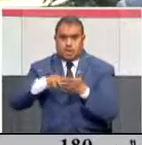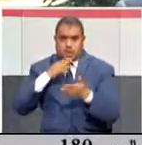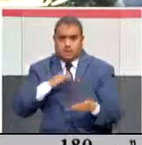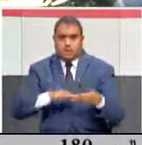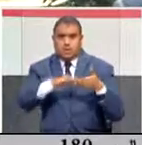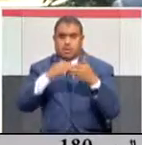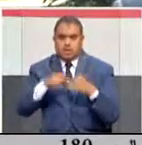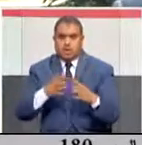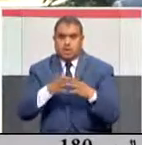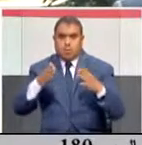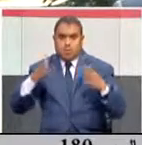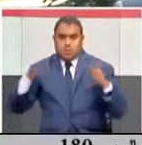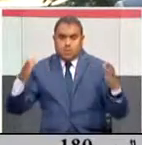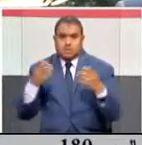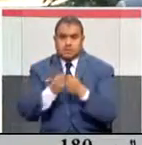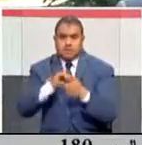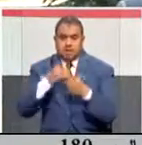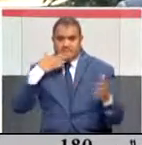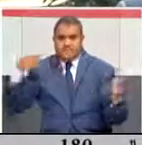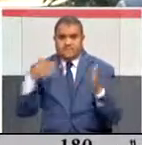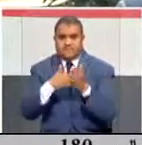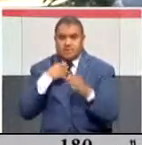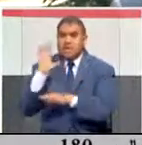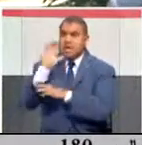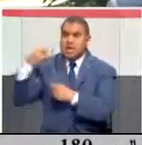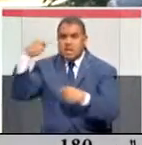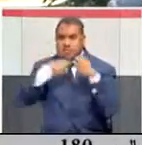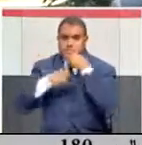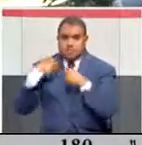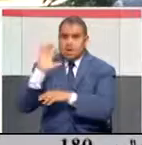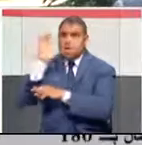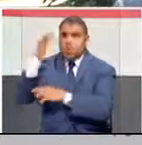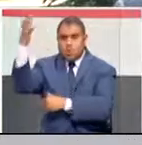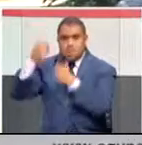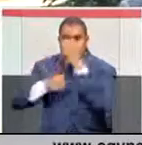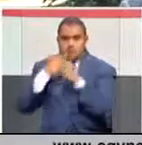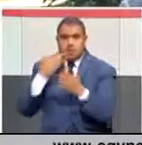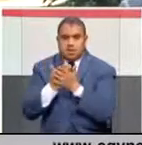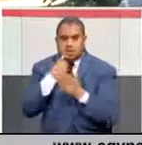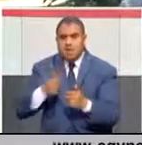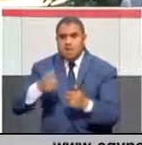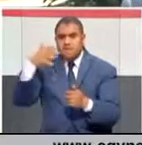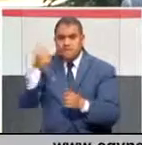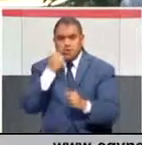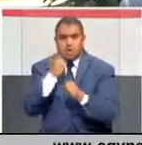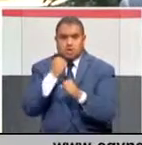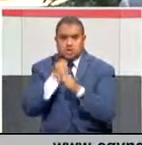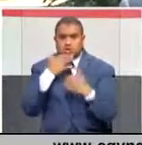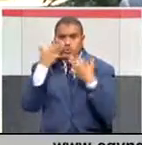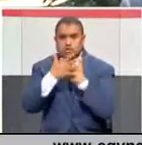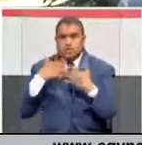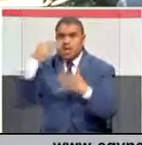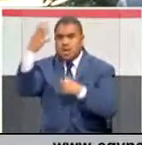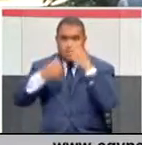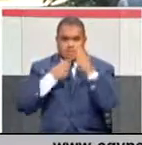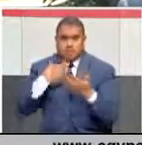إلى مجال أوسع وأكبر، وهو في النهاية جذب استثمارات أجنبية، إيجاد فرص لشركاتنا، وفي نفس الوقت إن